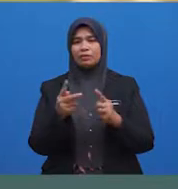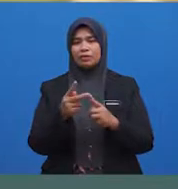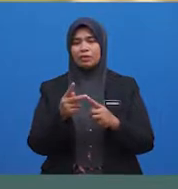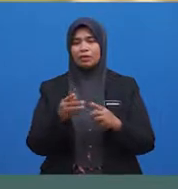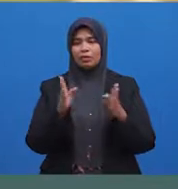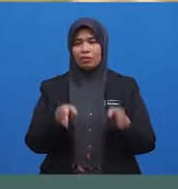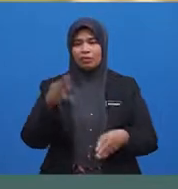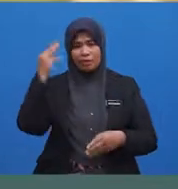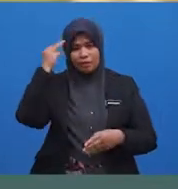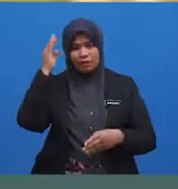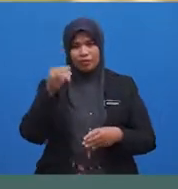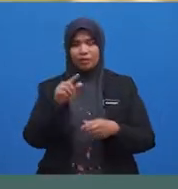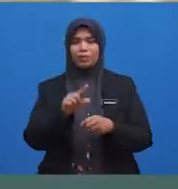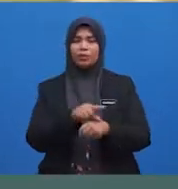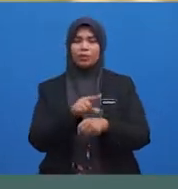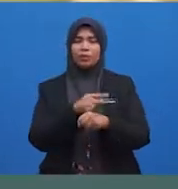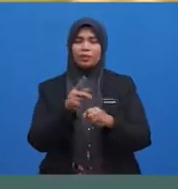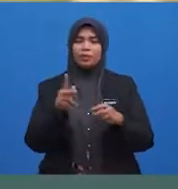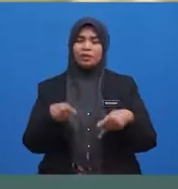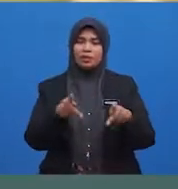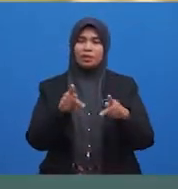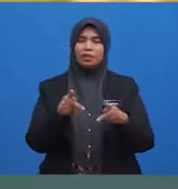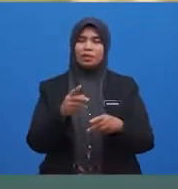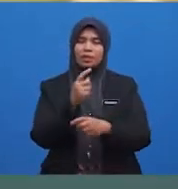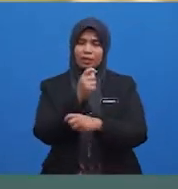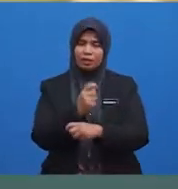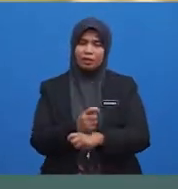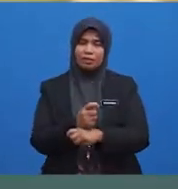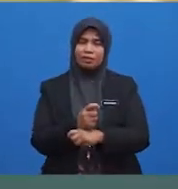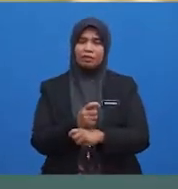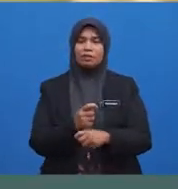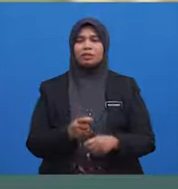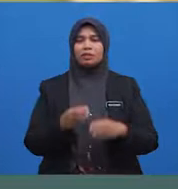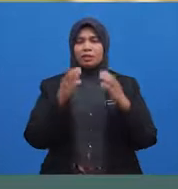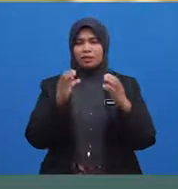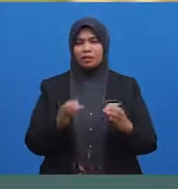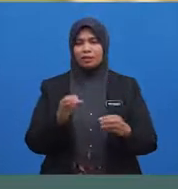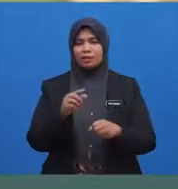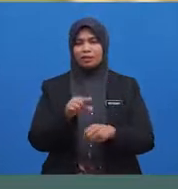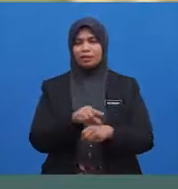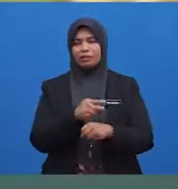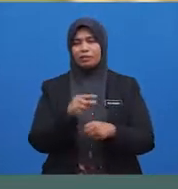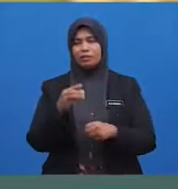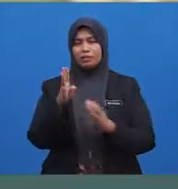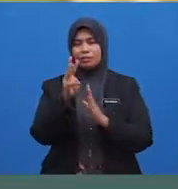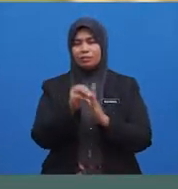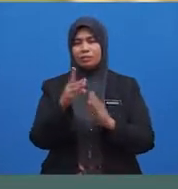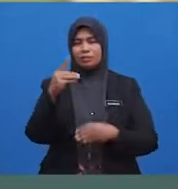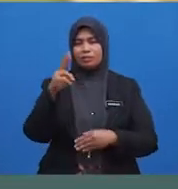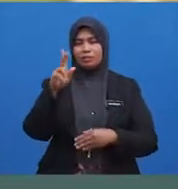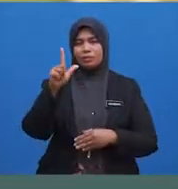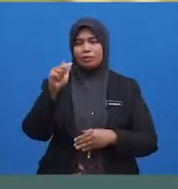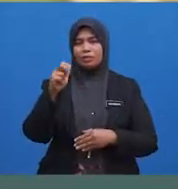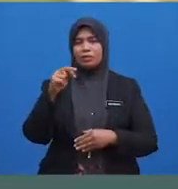kaedah tradisional. Cara pengeluaran orang Melayu menggunakan kaedah mendulang dan melampan tidak membuahkan hasil